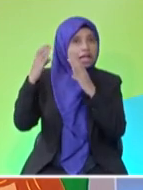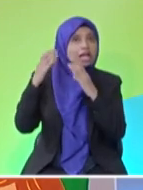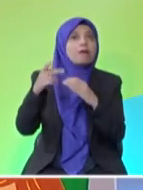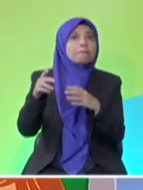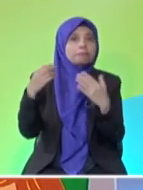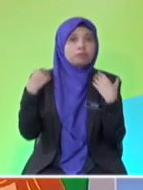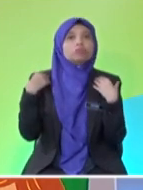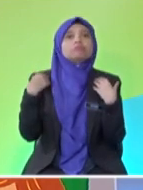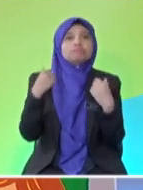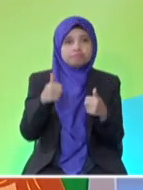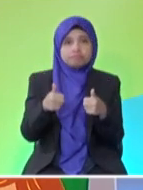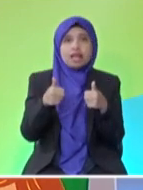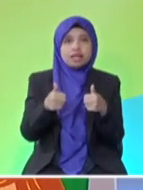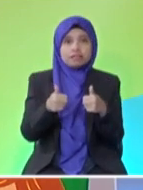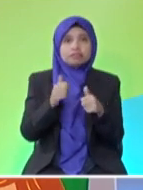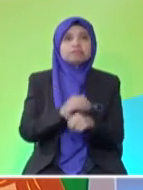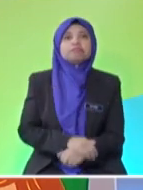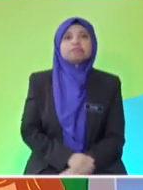di sini